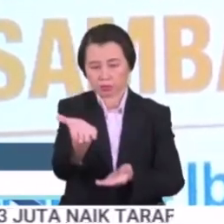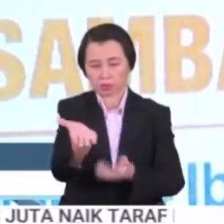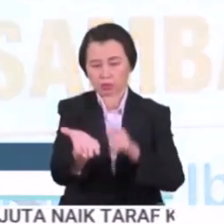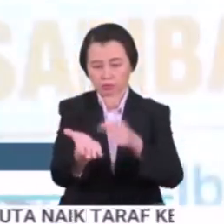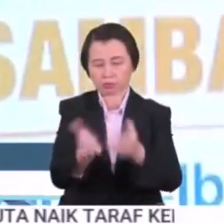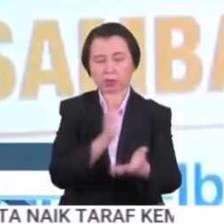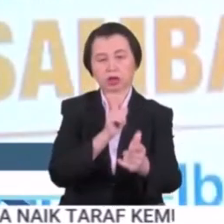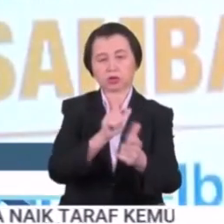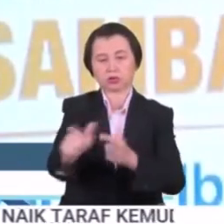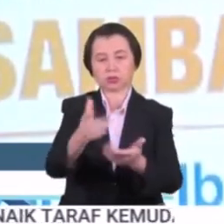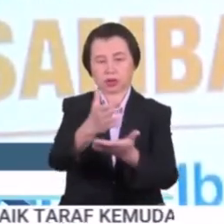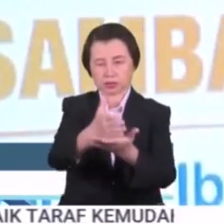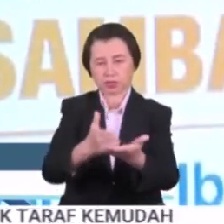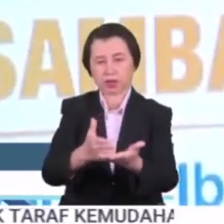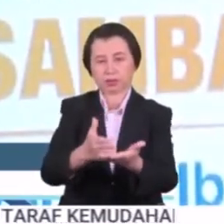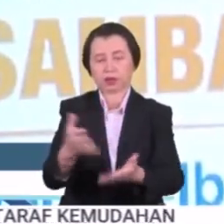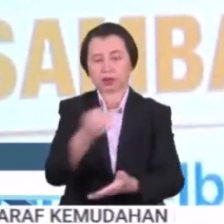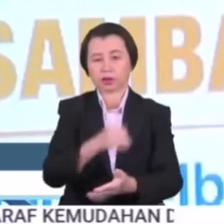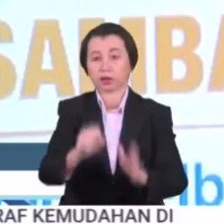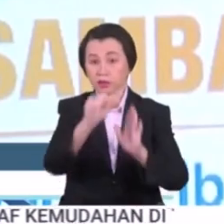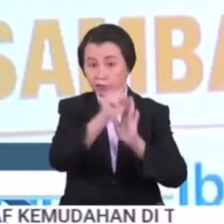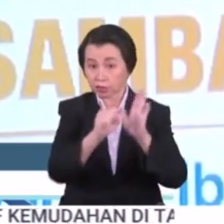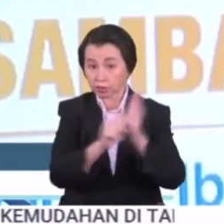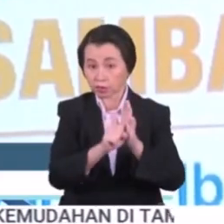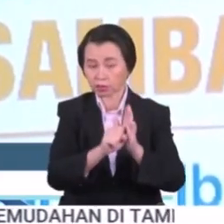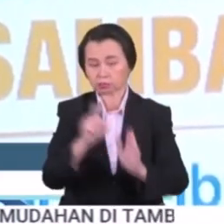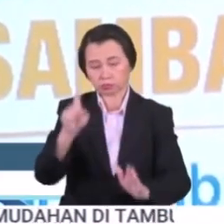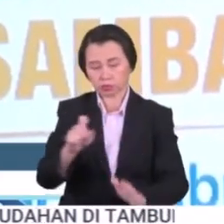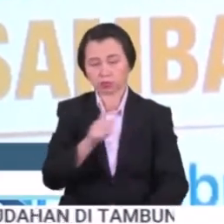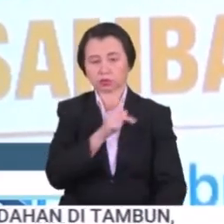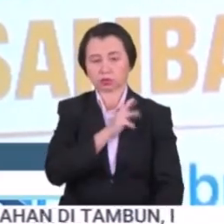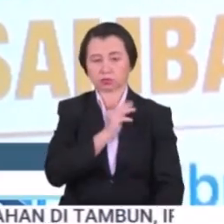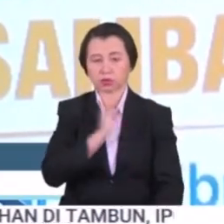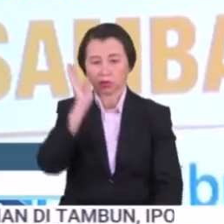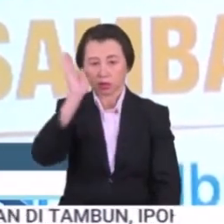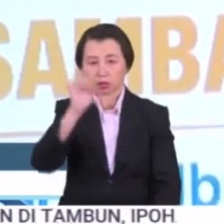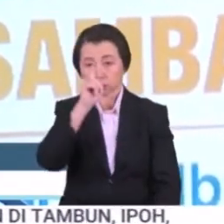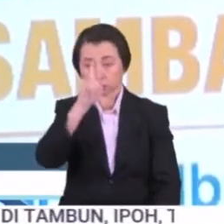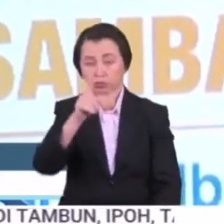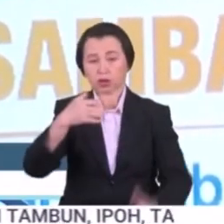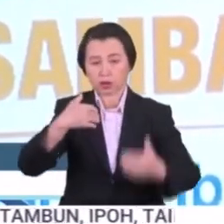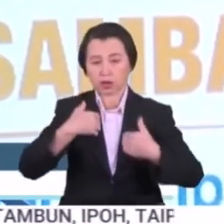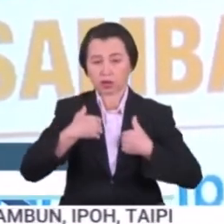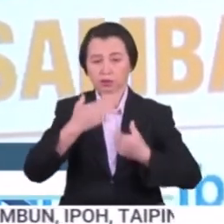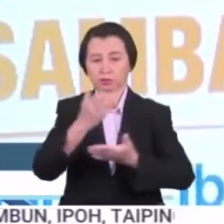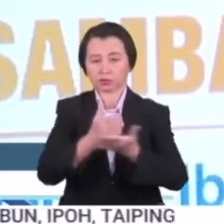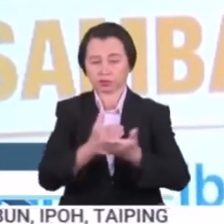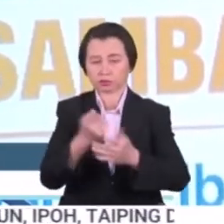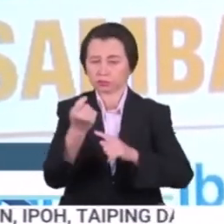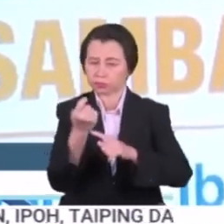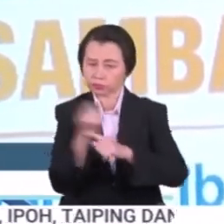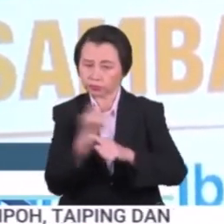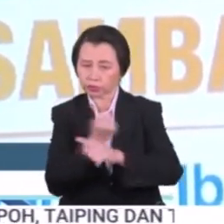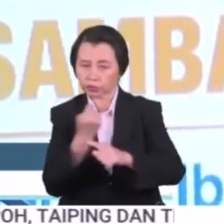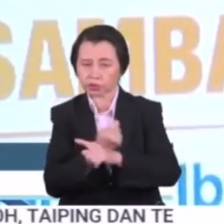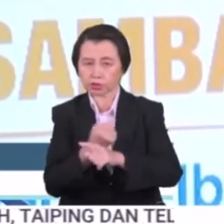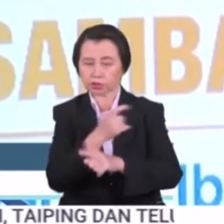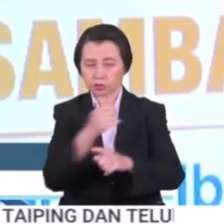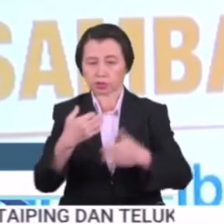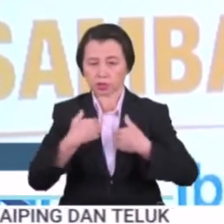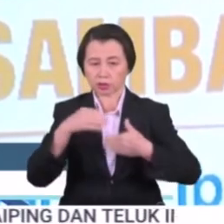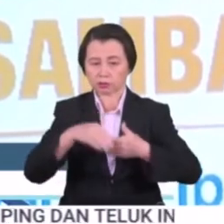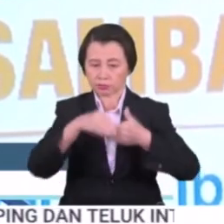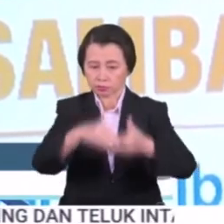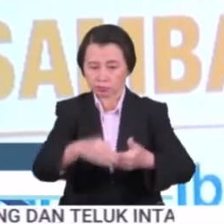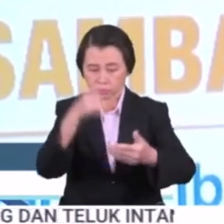lulus sebahagian. Dan syaratnya kementerian akan pastikan kita ada some training ya, dan insentif